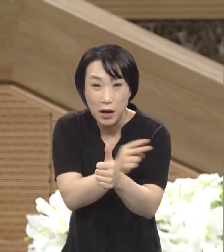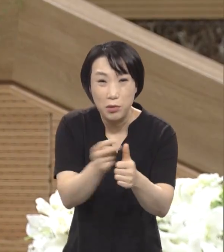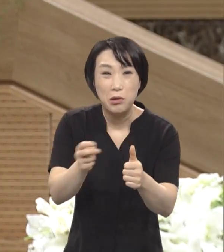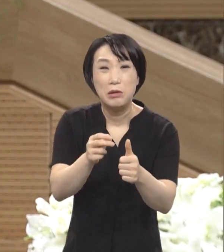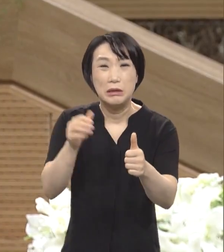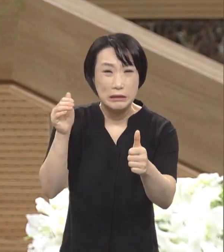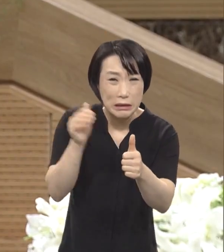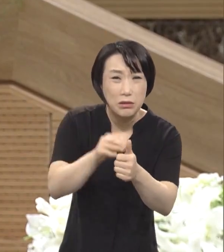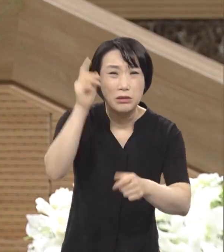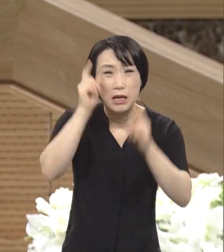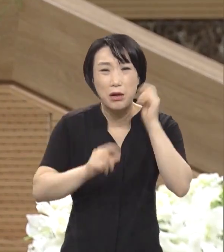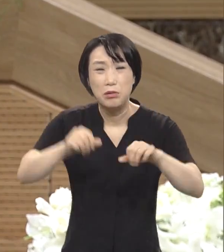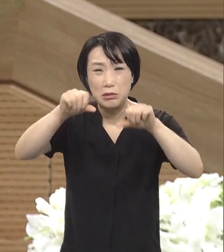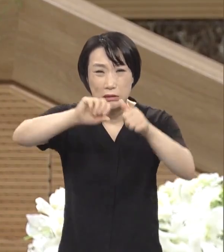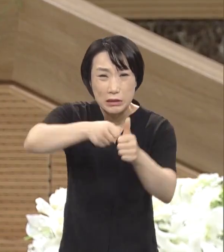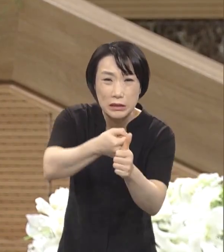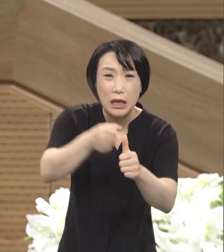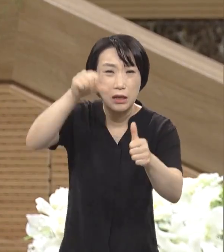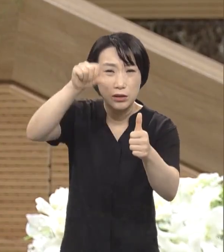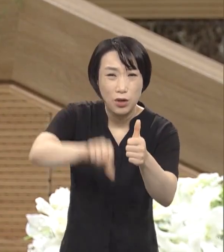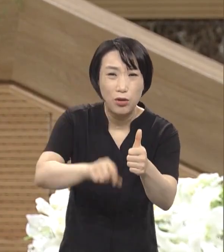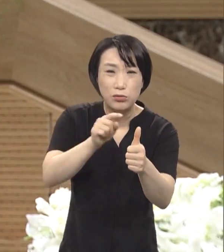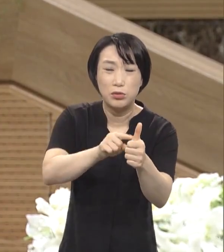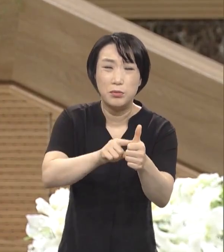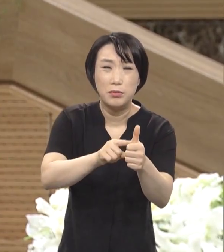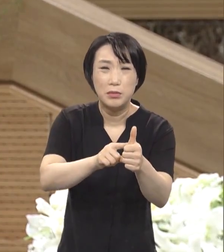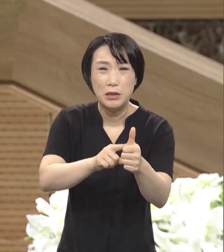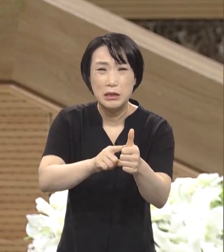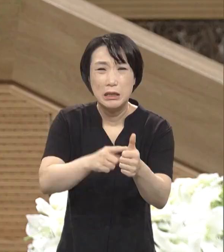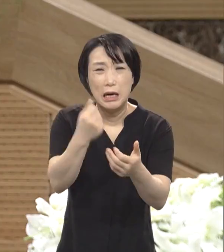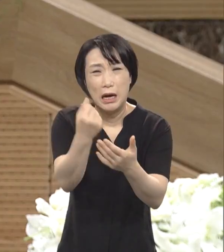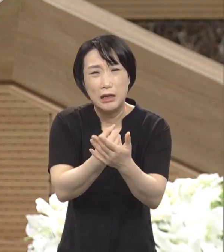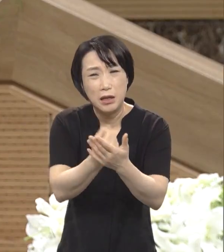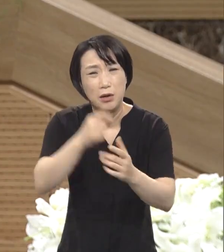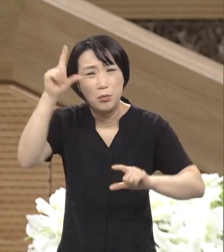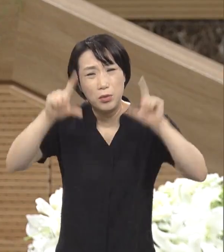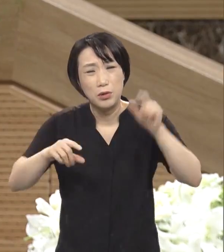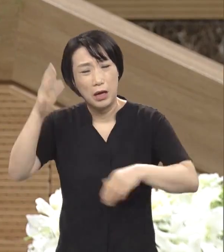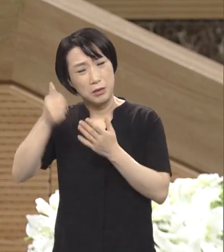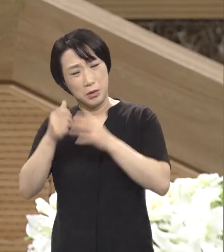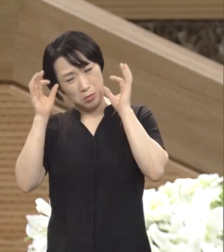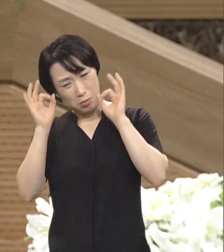징계받고 저주받고 그 비참한 모습을 다